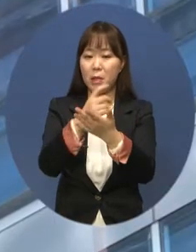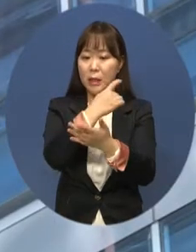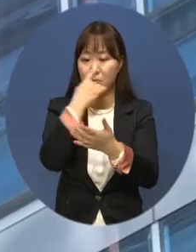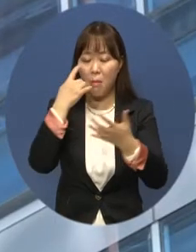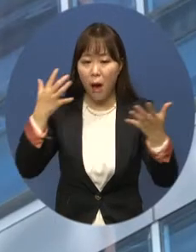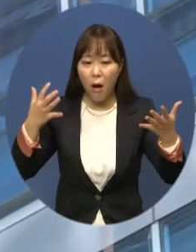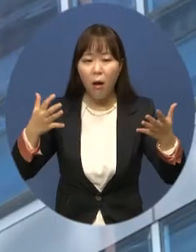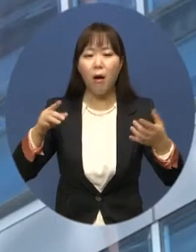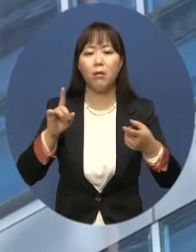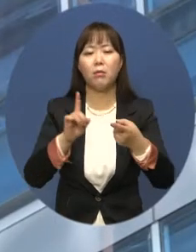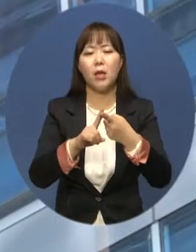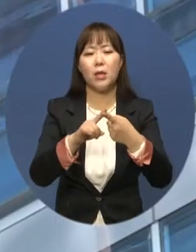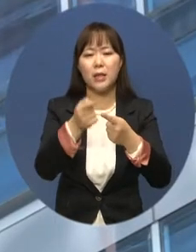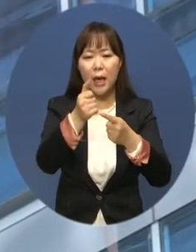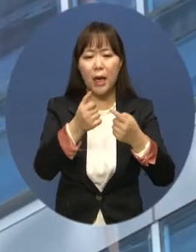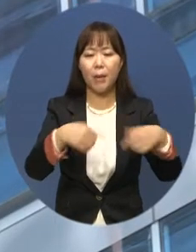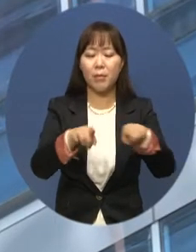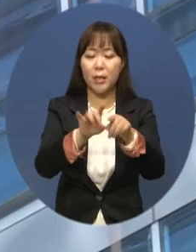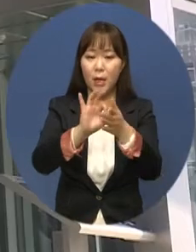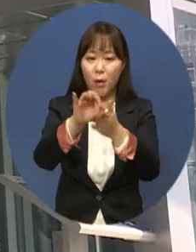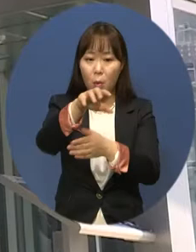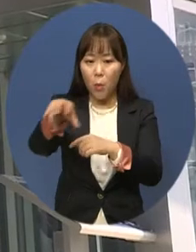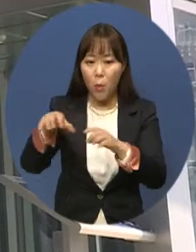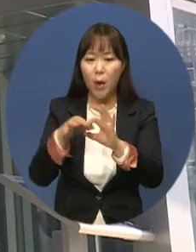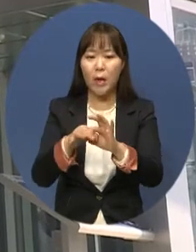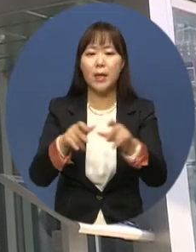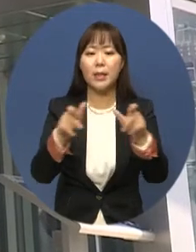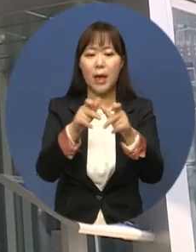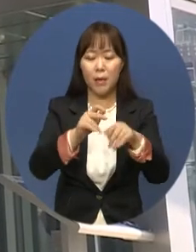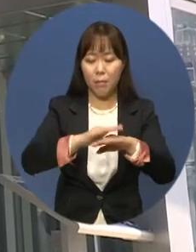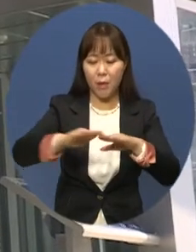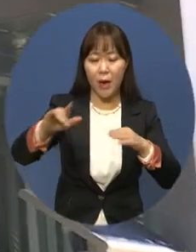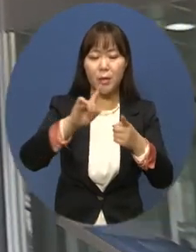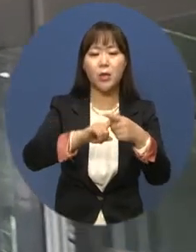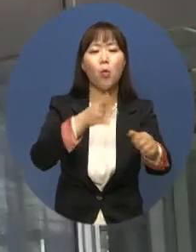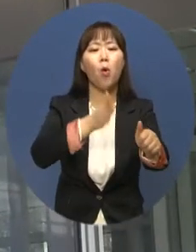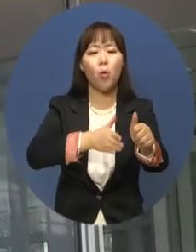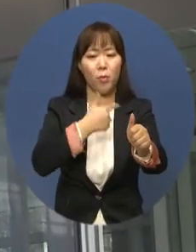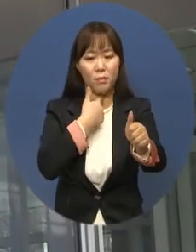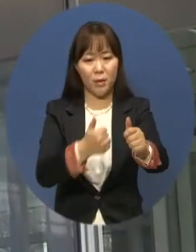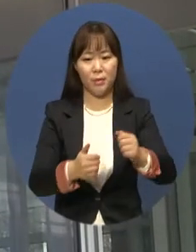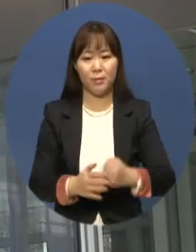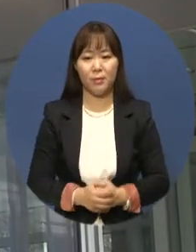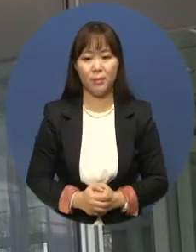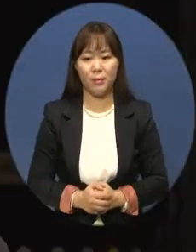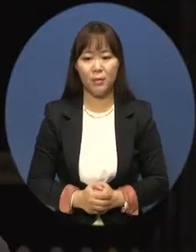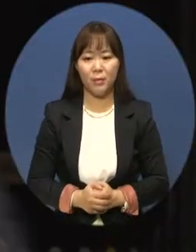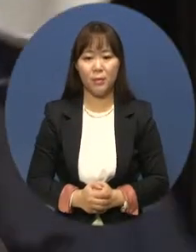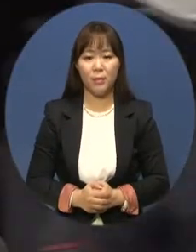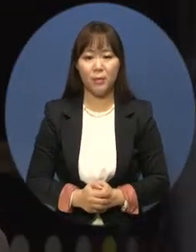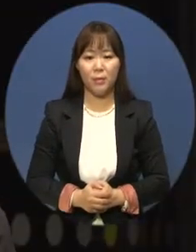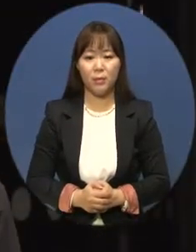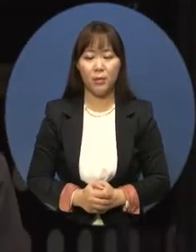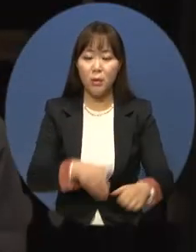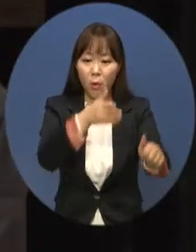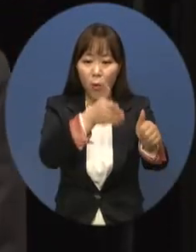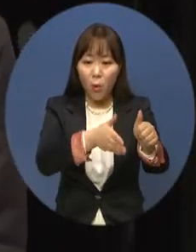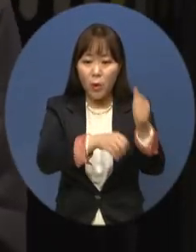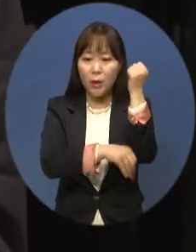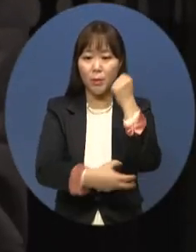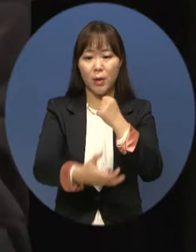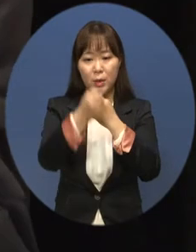소규모 공중이용시설에 대해 장애인 경사로 설치를 권고한 바 있습니다. 해당 공고를